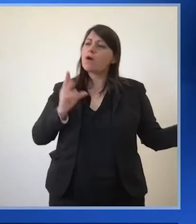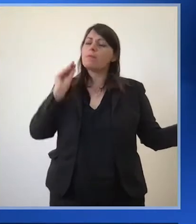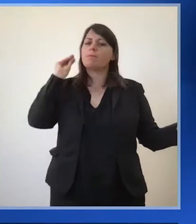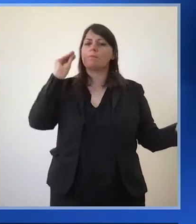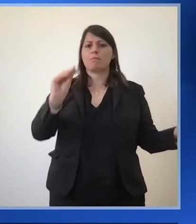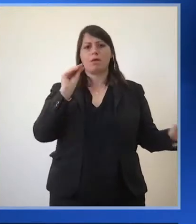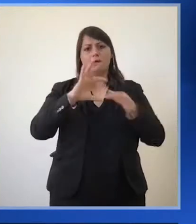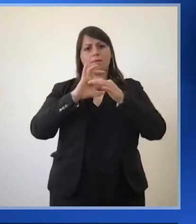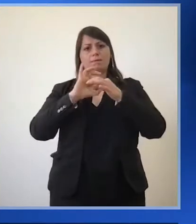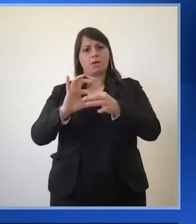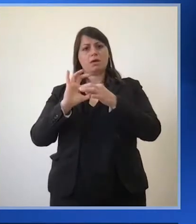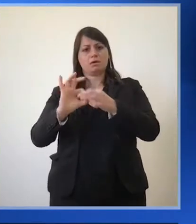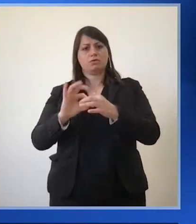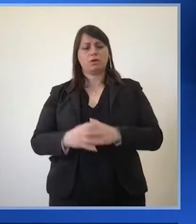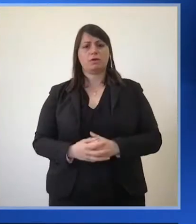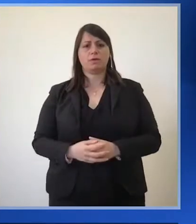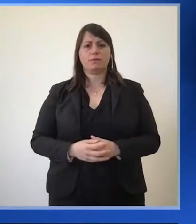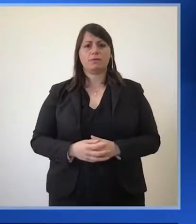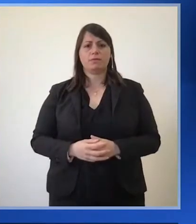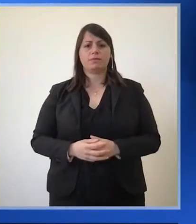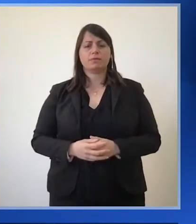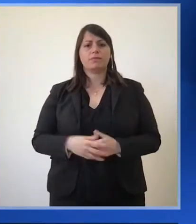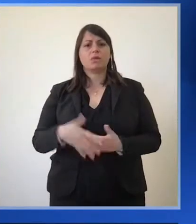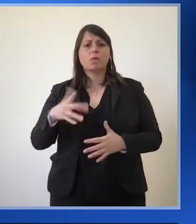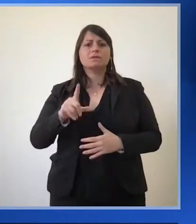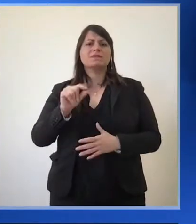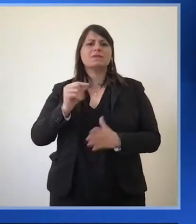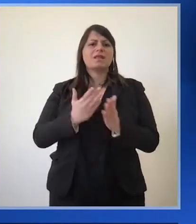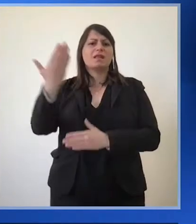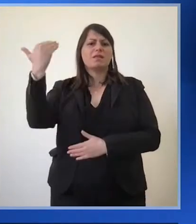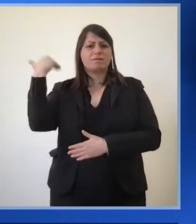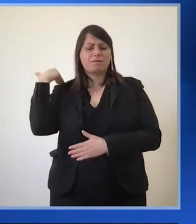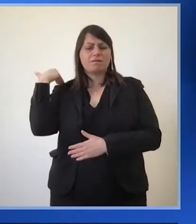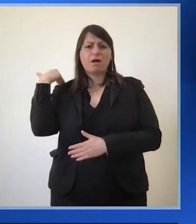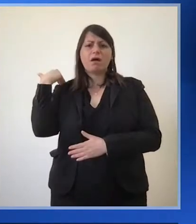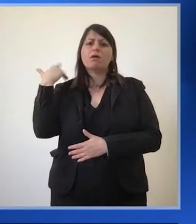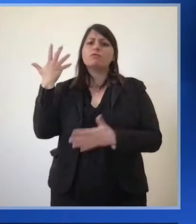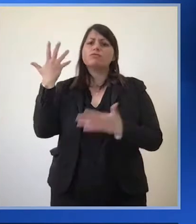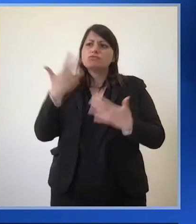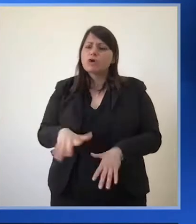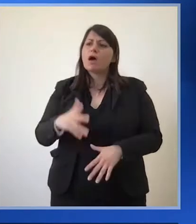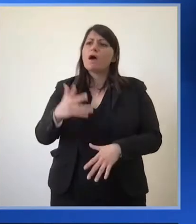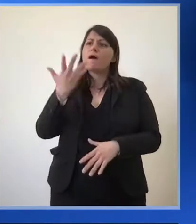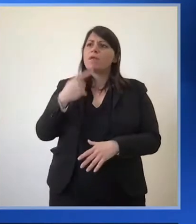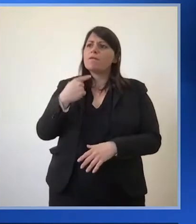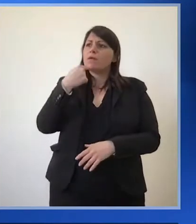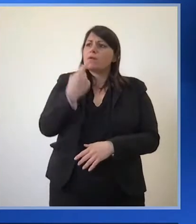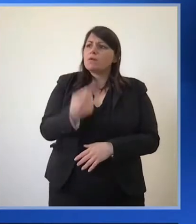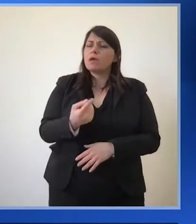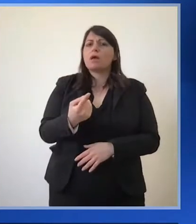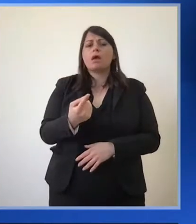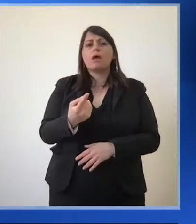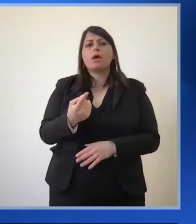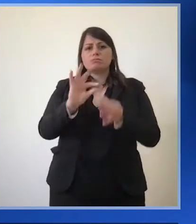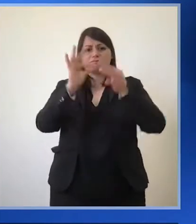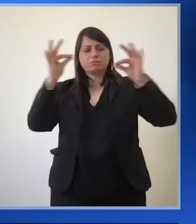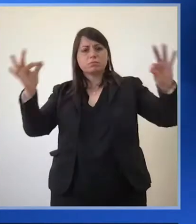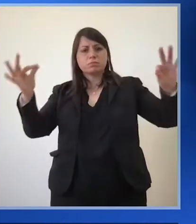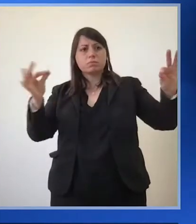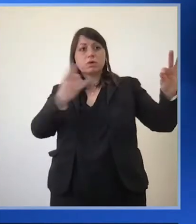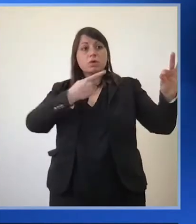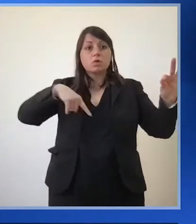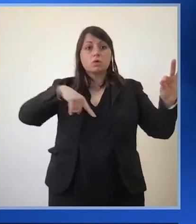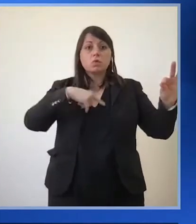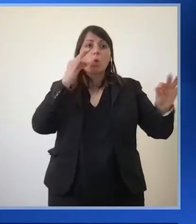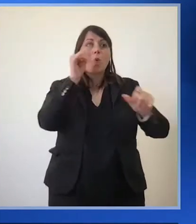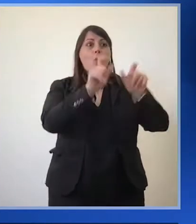dagli scienziati quasi 70 anni fa. Metteremo fine al genere umano o l'umanità saprà rinunciare